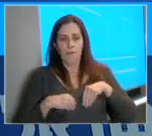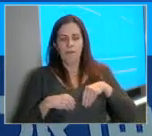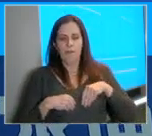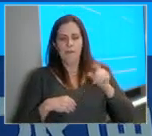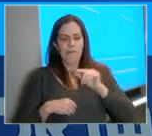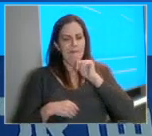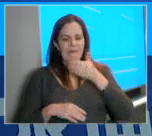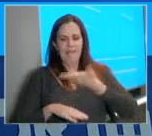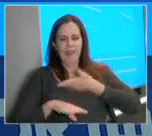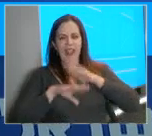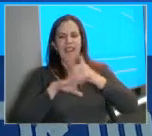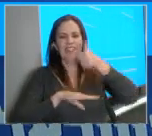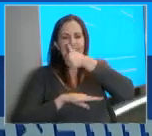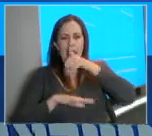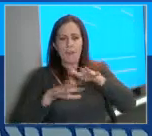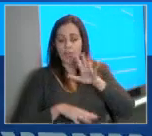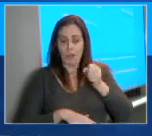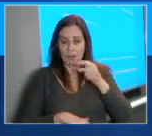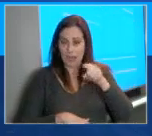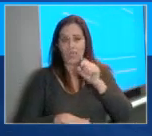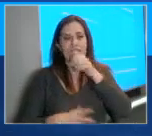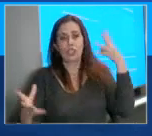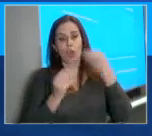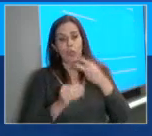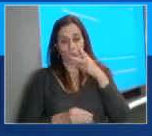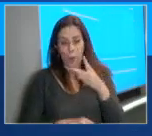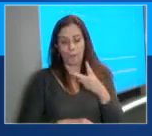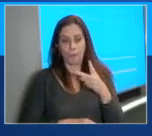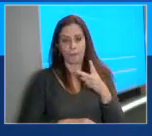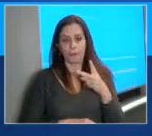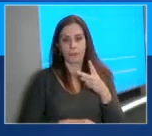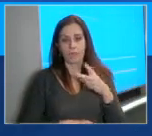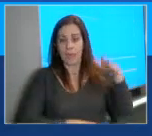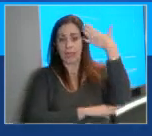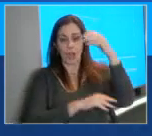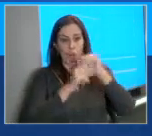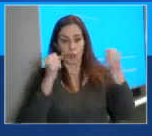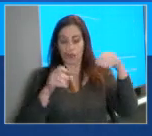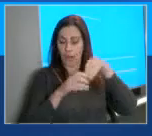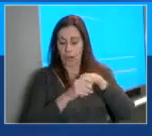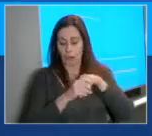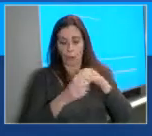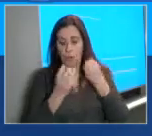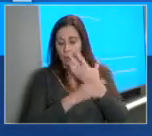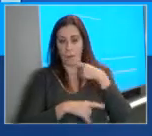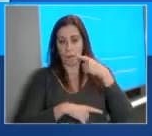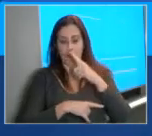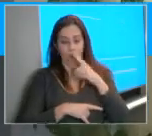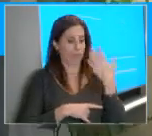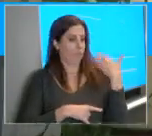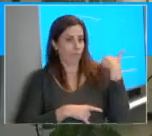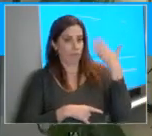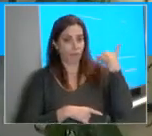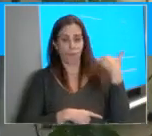לשרים בממשלה ציונית. ואם תלך רגע להיסטוריה, אתה תראה שדגל התורה, שהוא חלק מיהדות התורה, הוקמה בתחילת המאה